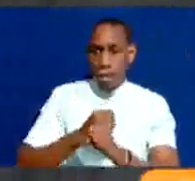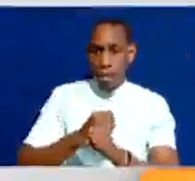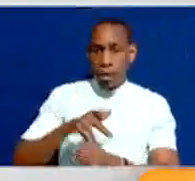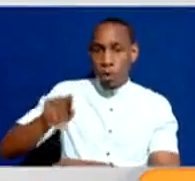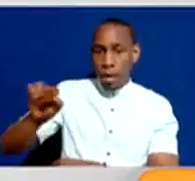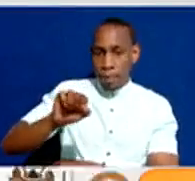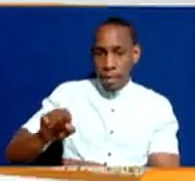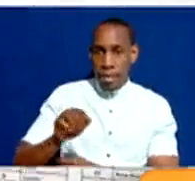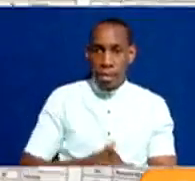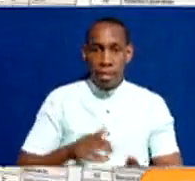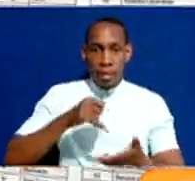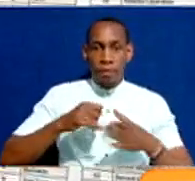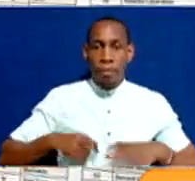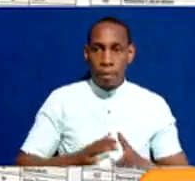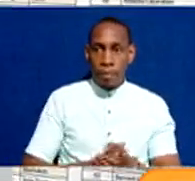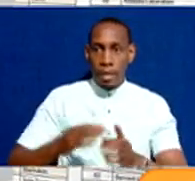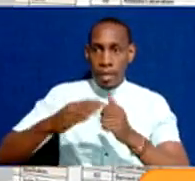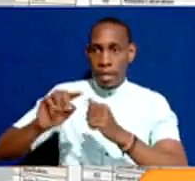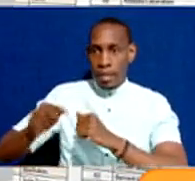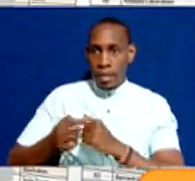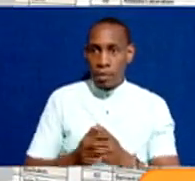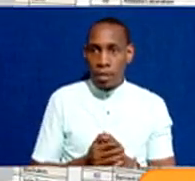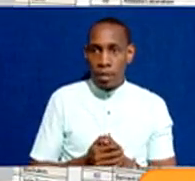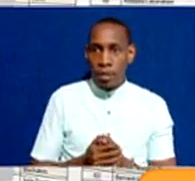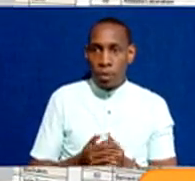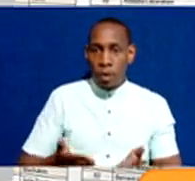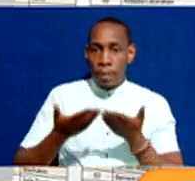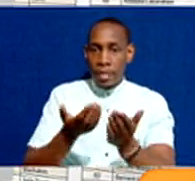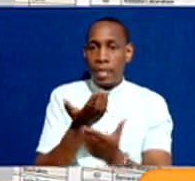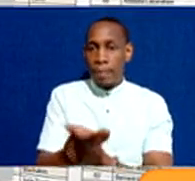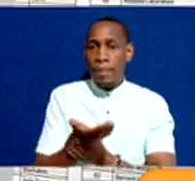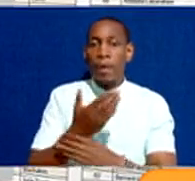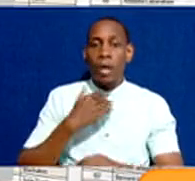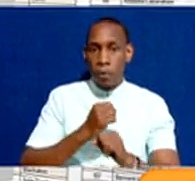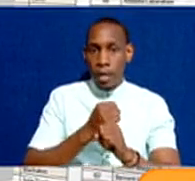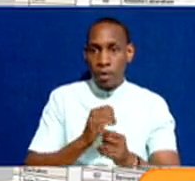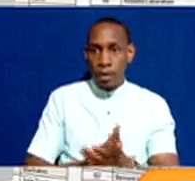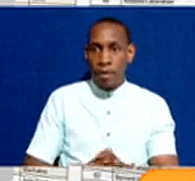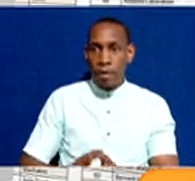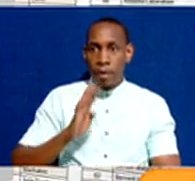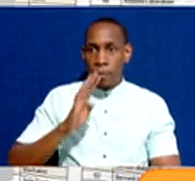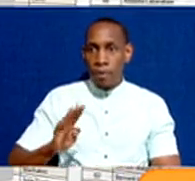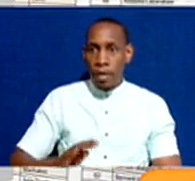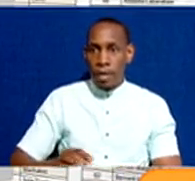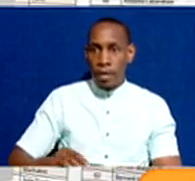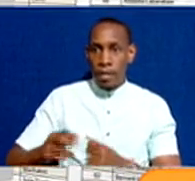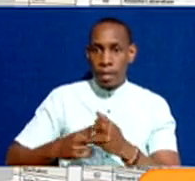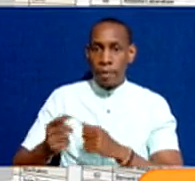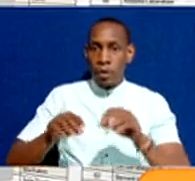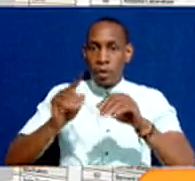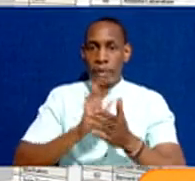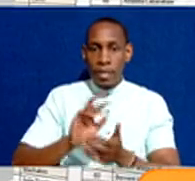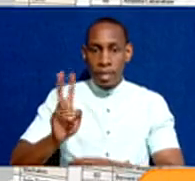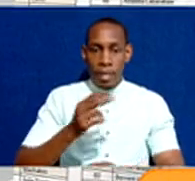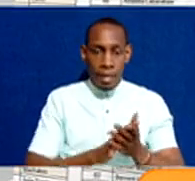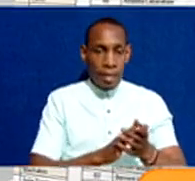wizara. Kati ya watu 9154 waliowasilisha maombi ya kazi ni 477 waliofuzu kuingia awamu ya